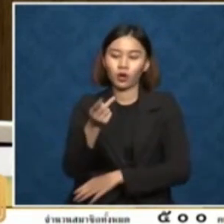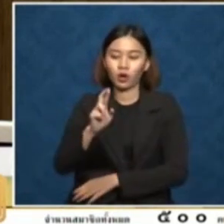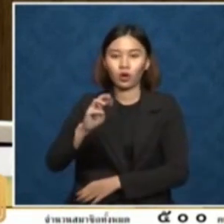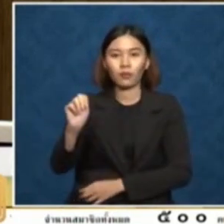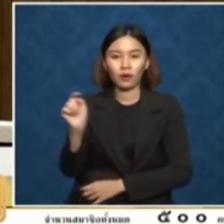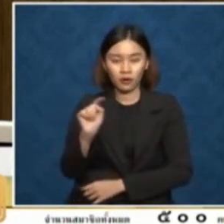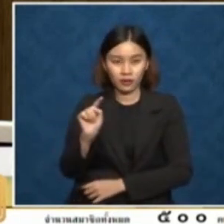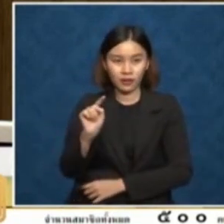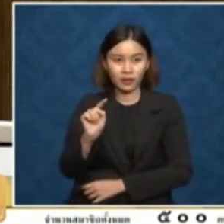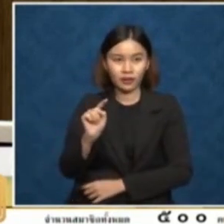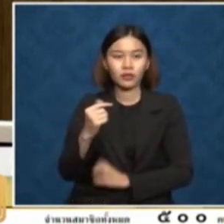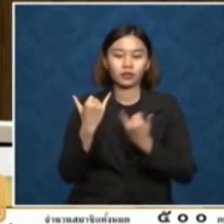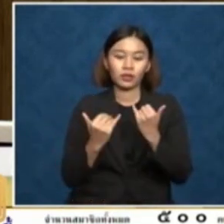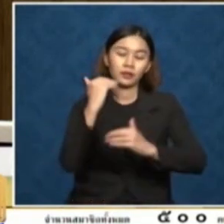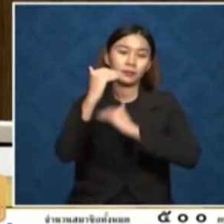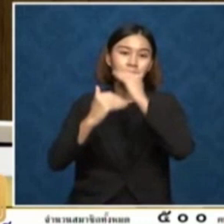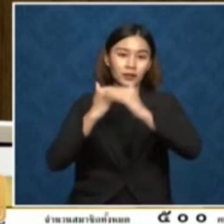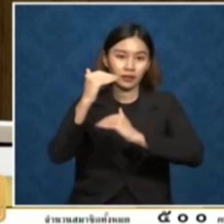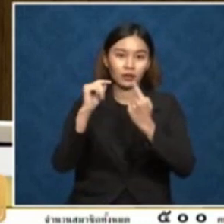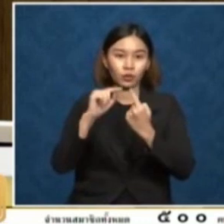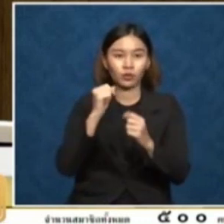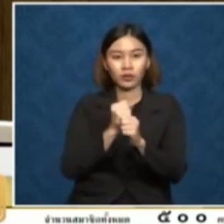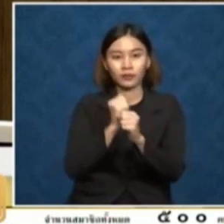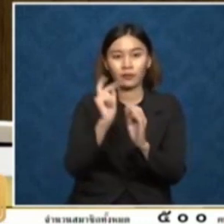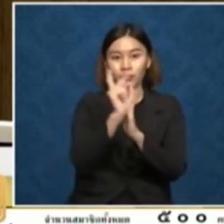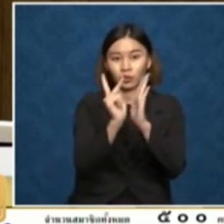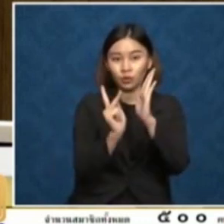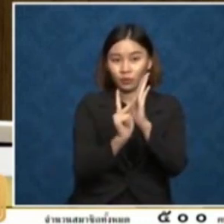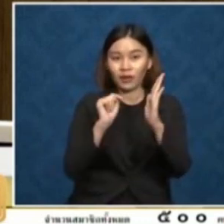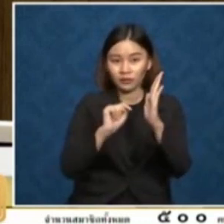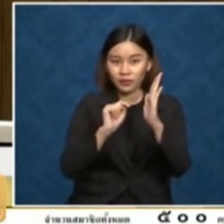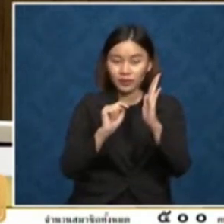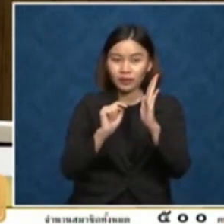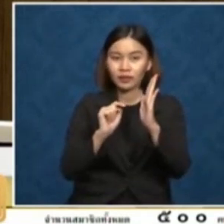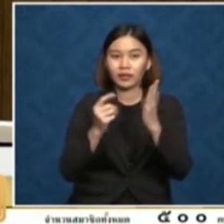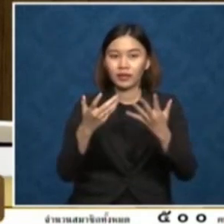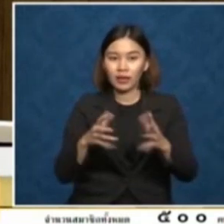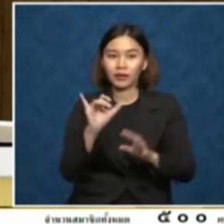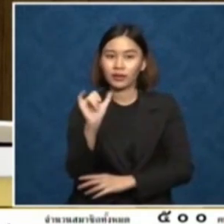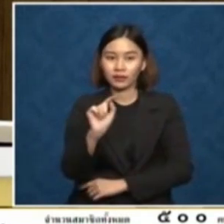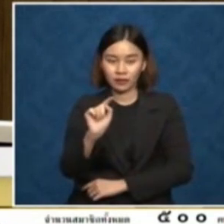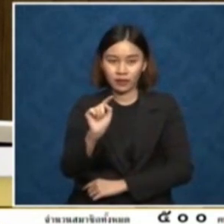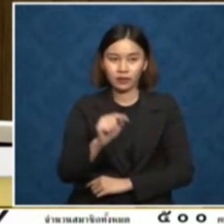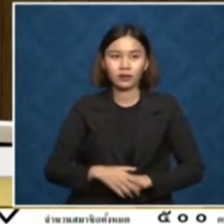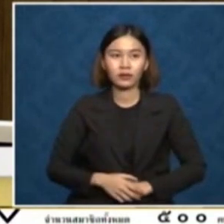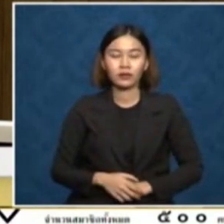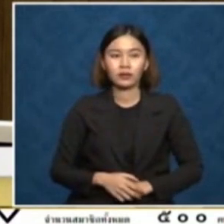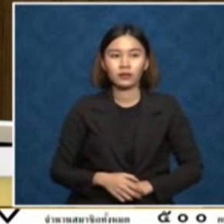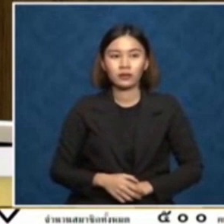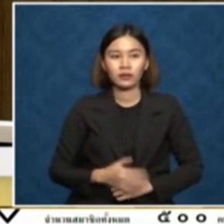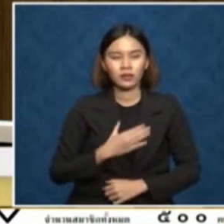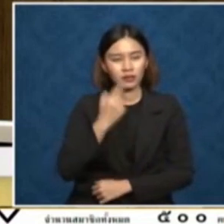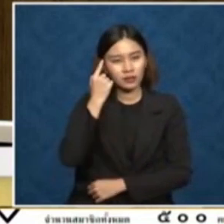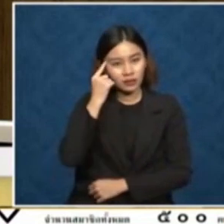ว่ามีความคืบหน้าในการทำร่างกฎหมายดังกล่าวอย่างไรนะคะท่านเห็นว่าเรื่